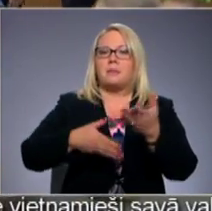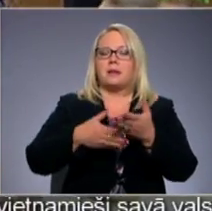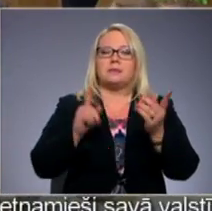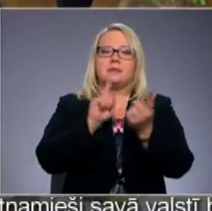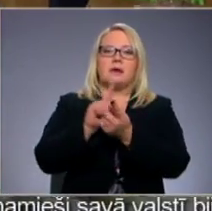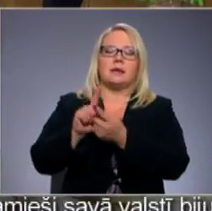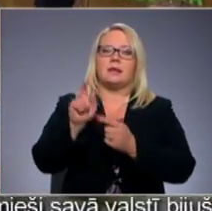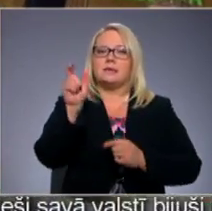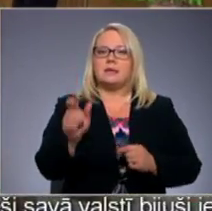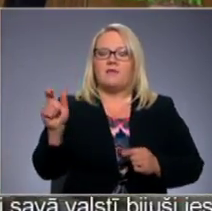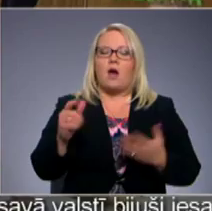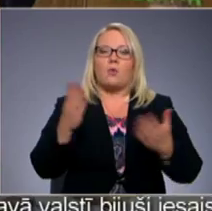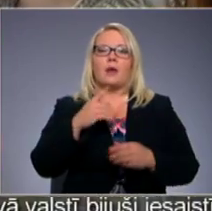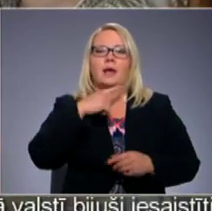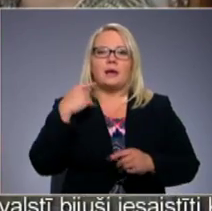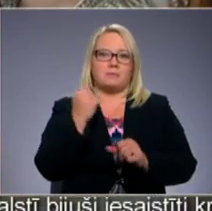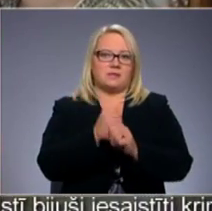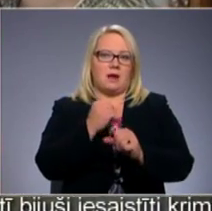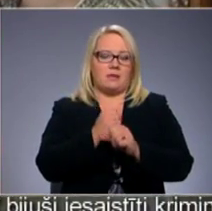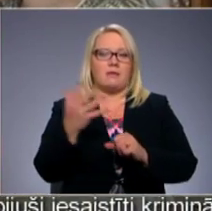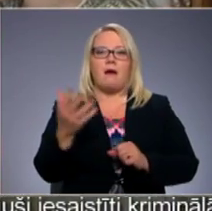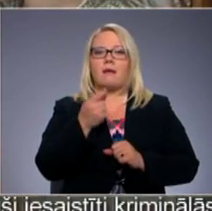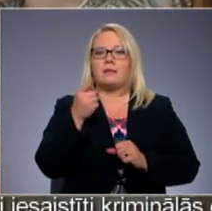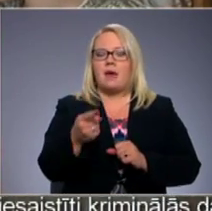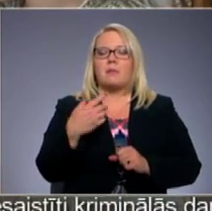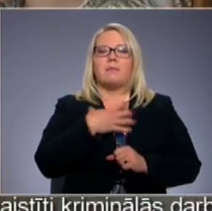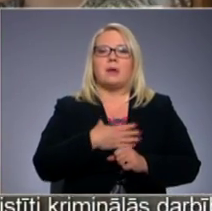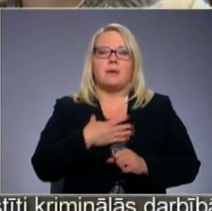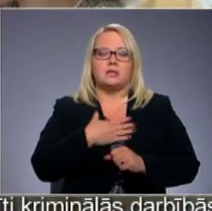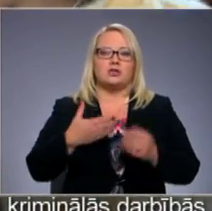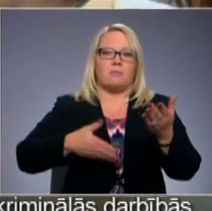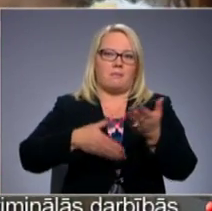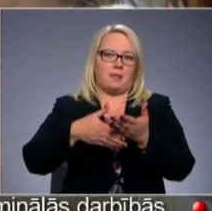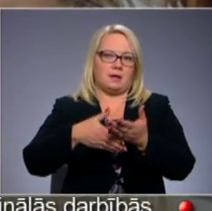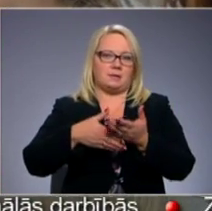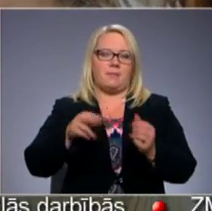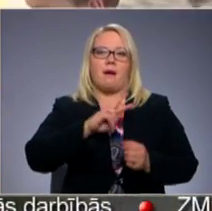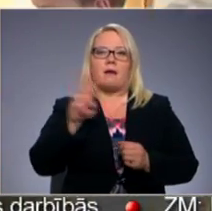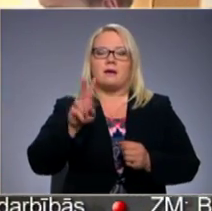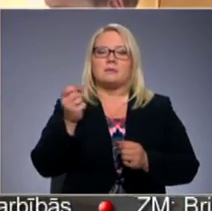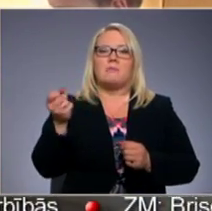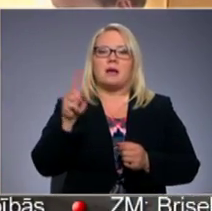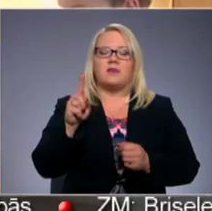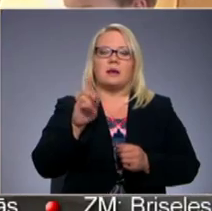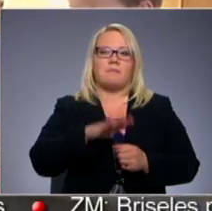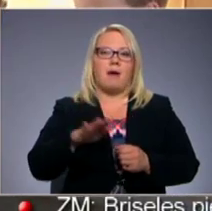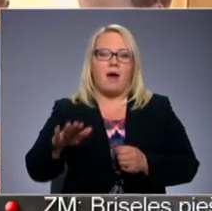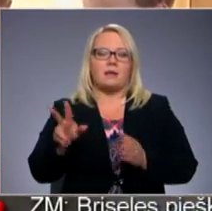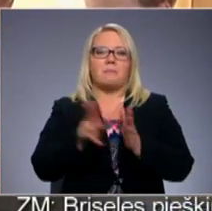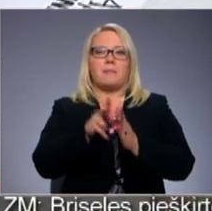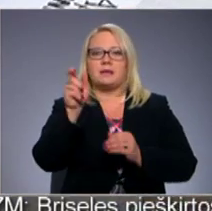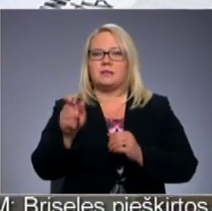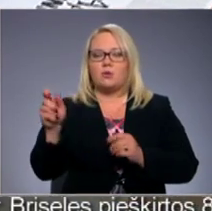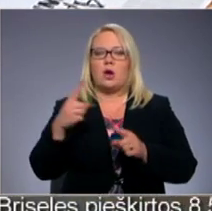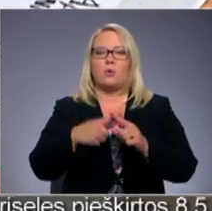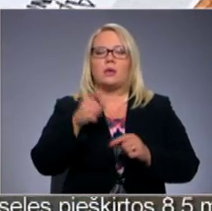satikties cilvēkiem, kuri grib strādāt. Ar tiem, kam nepieciešama palīdzība, kas pārsvarā ir bērni, pensionāri